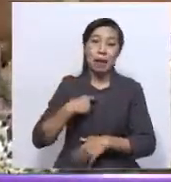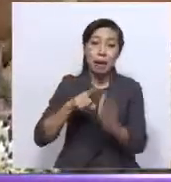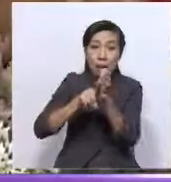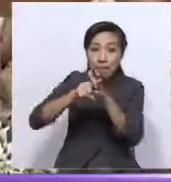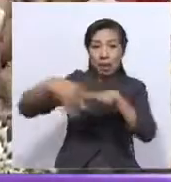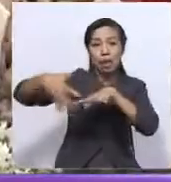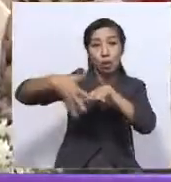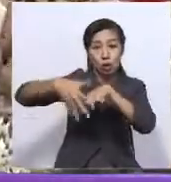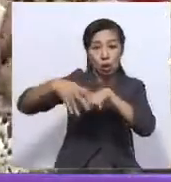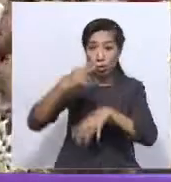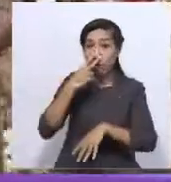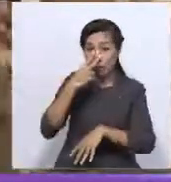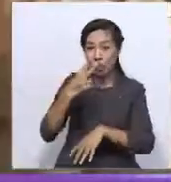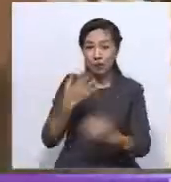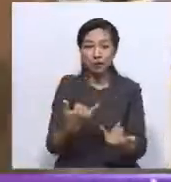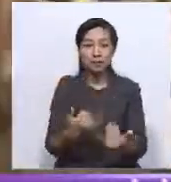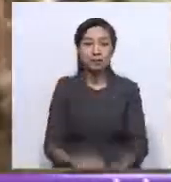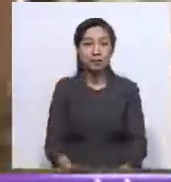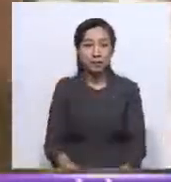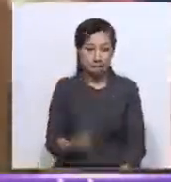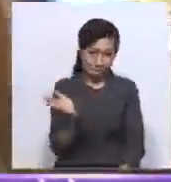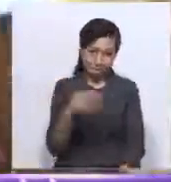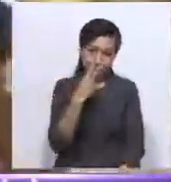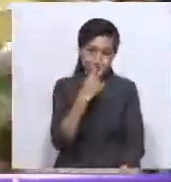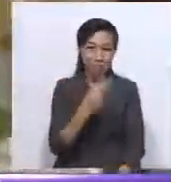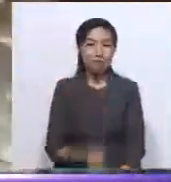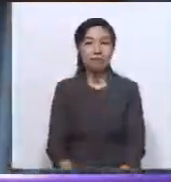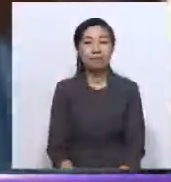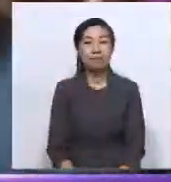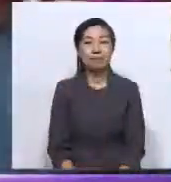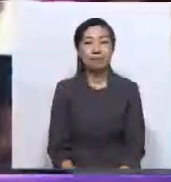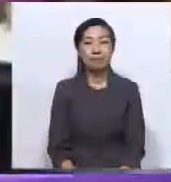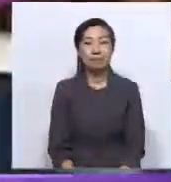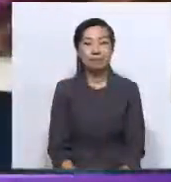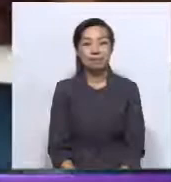ไหมทอมือค่ะลองมาดูผ้าไหมทอมือกันเลย โอเคครับตามมาเลยครับคุณผู้ชมฮะ